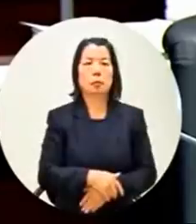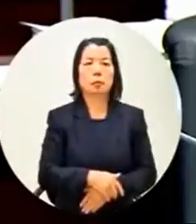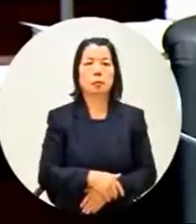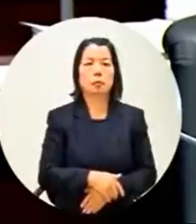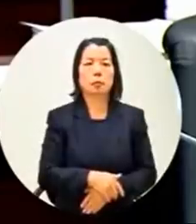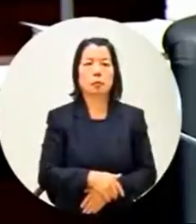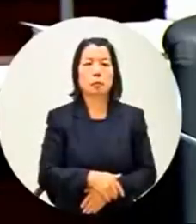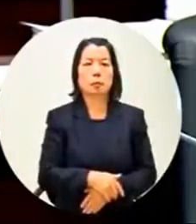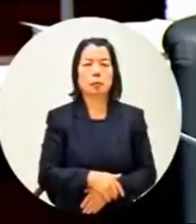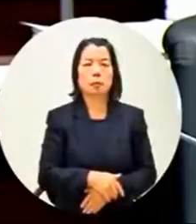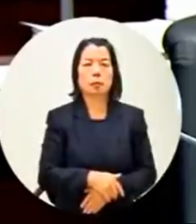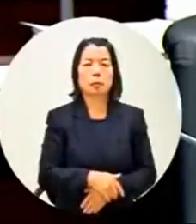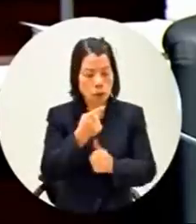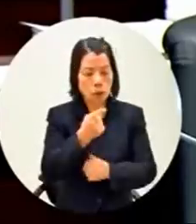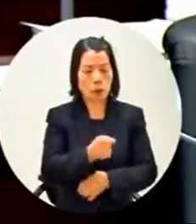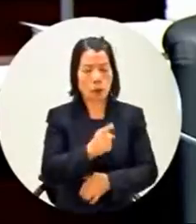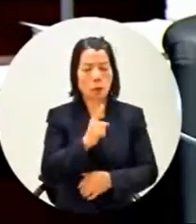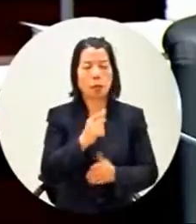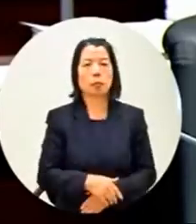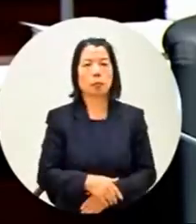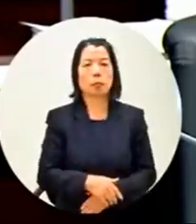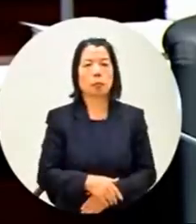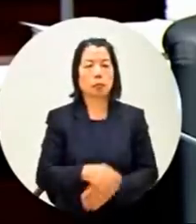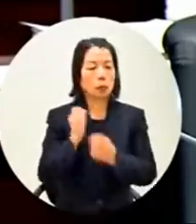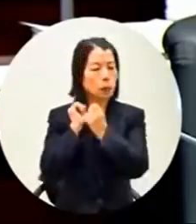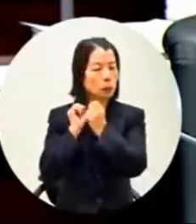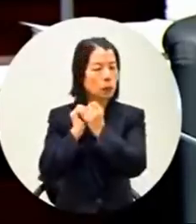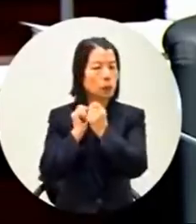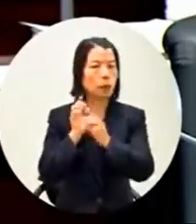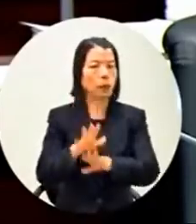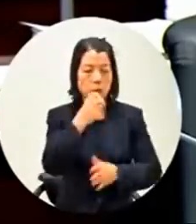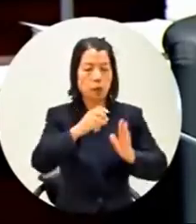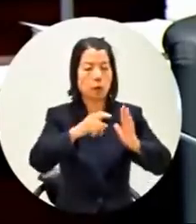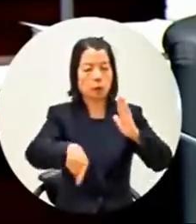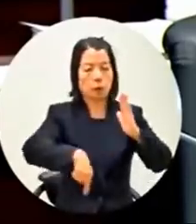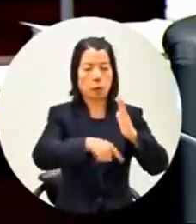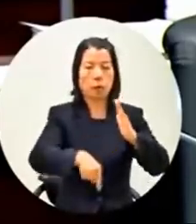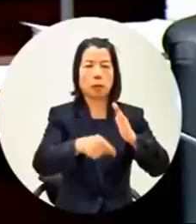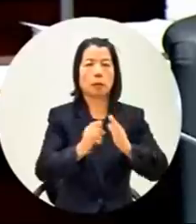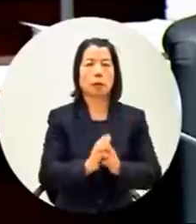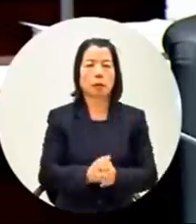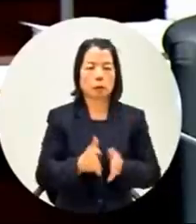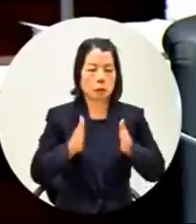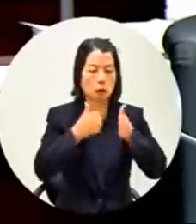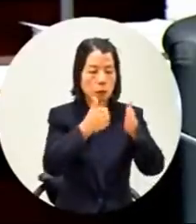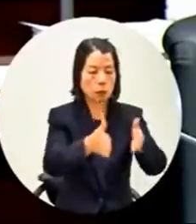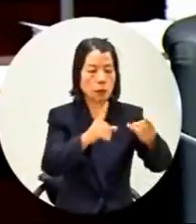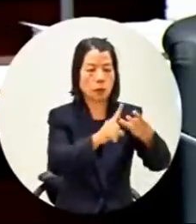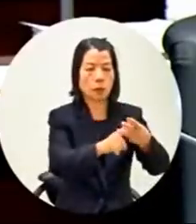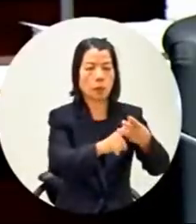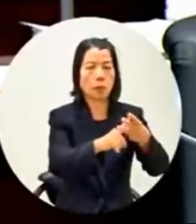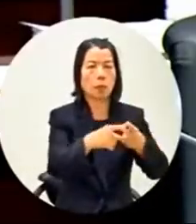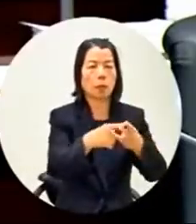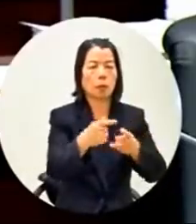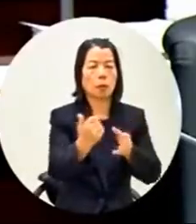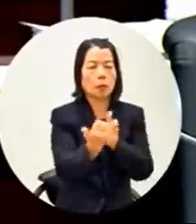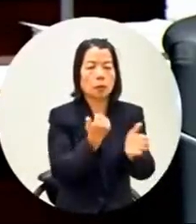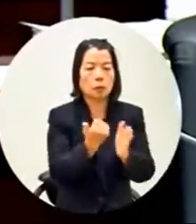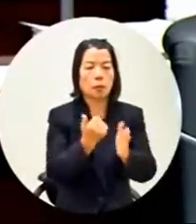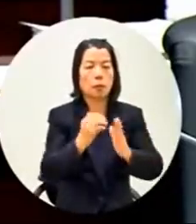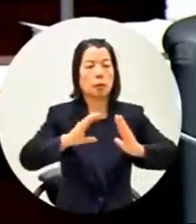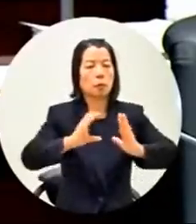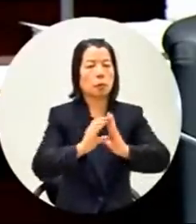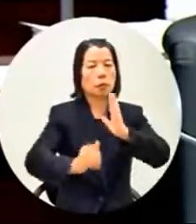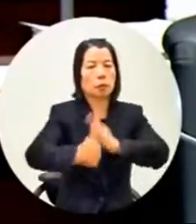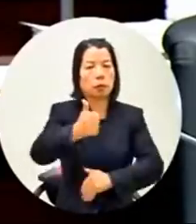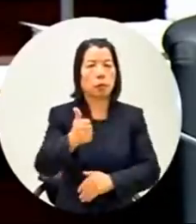哦。在这里，我要先讲，最近除了监察院已经对于王端仁前局长还有